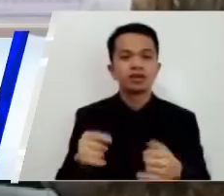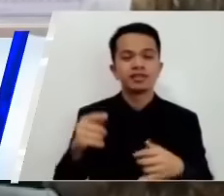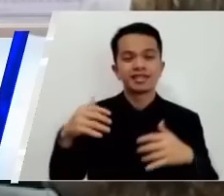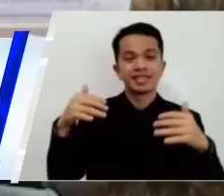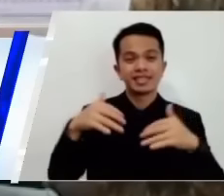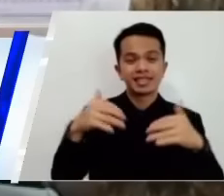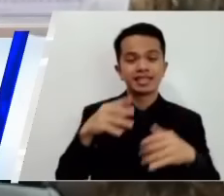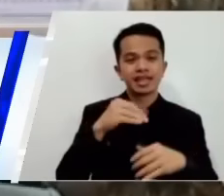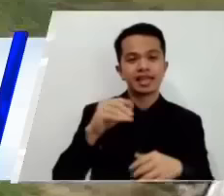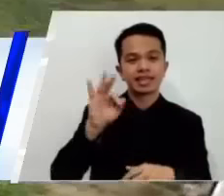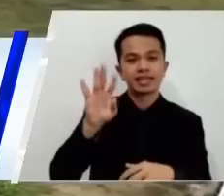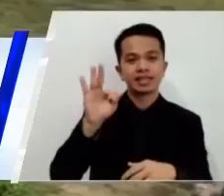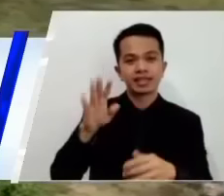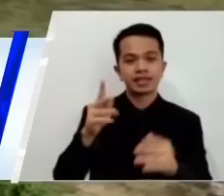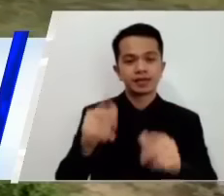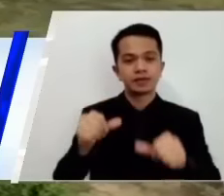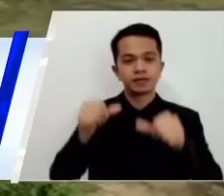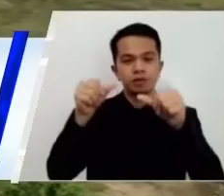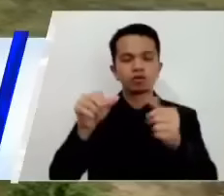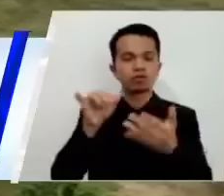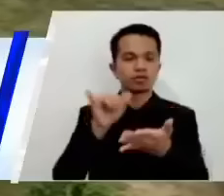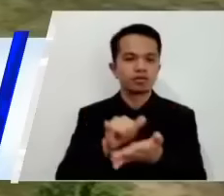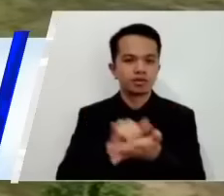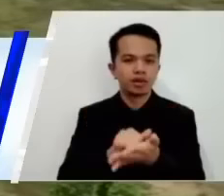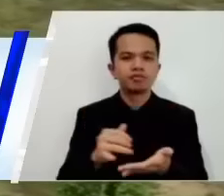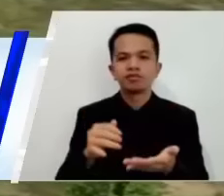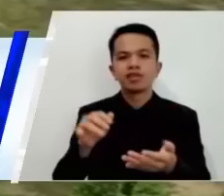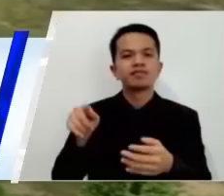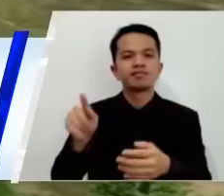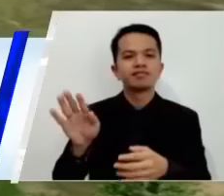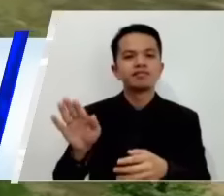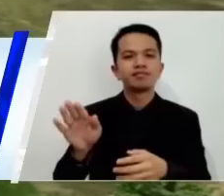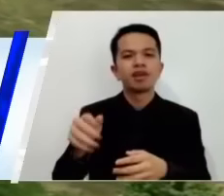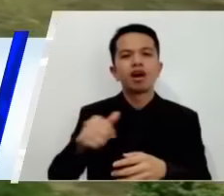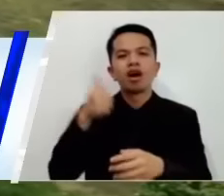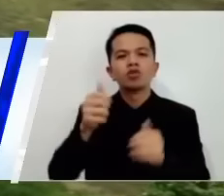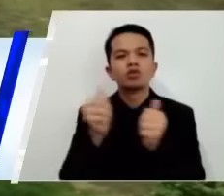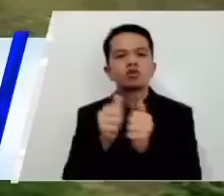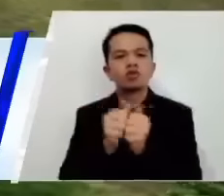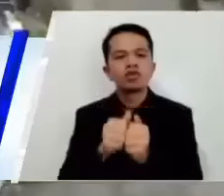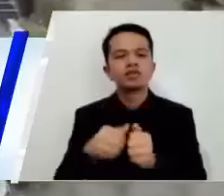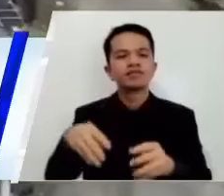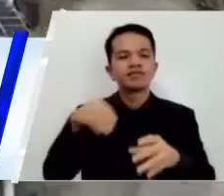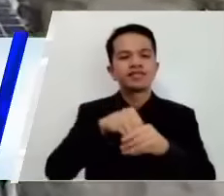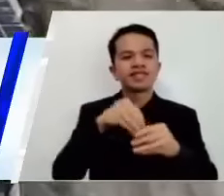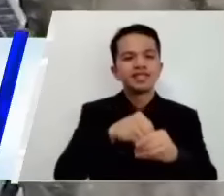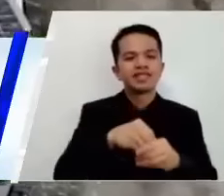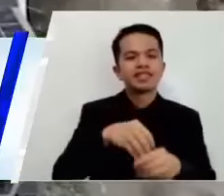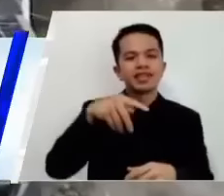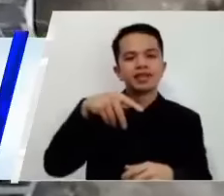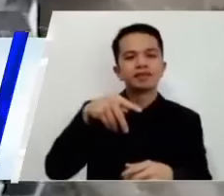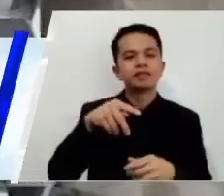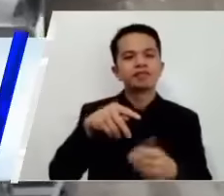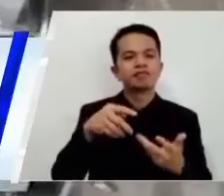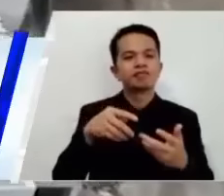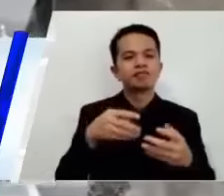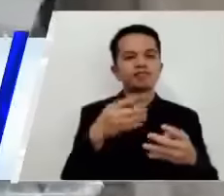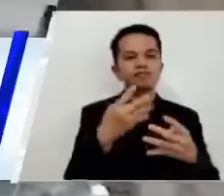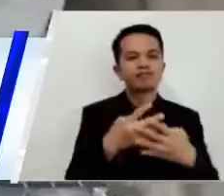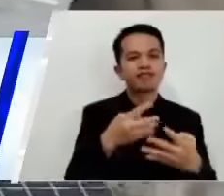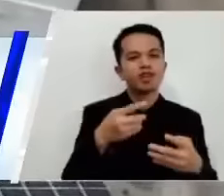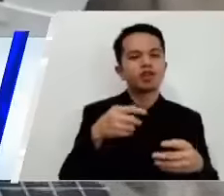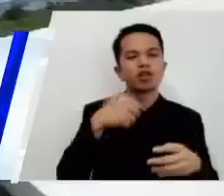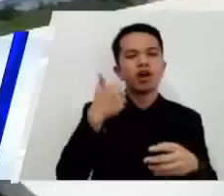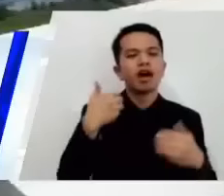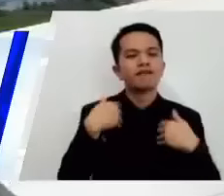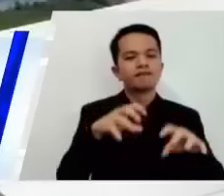ni Hontiveros lang niya nalaman na pugante ang ilan sa mga kasama niyang incorporator ng Baofu compound kung saan nakatayo ang ni-raid na Pogo sa